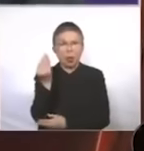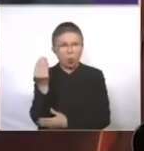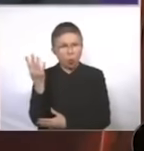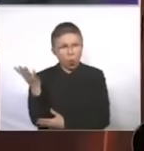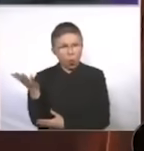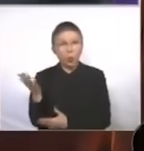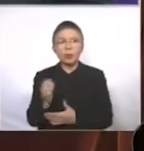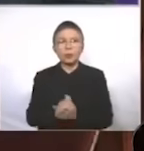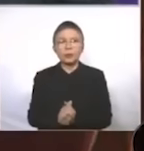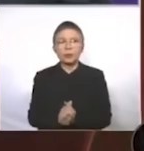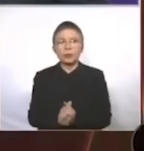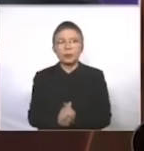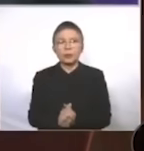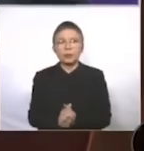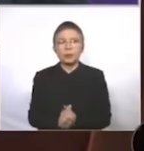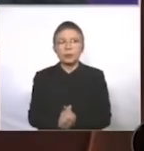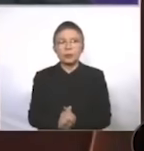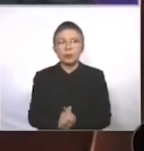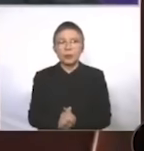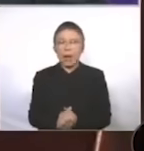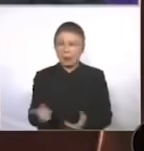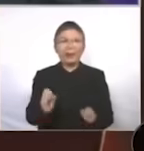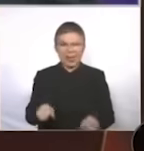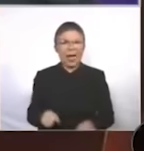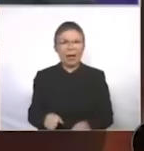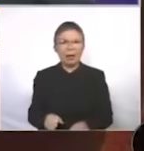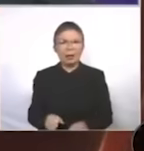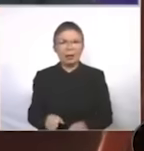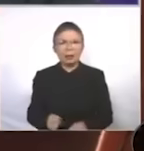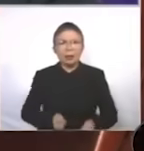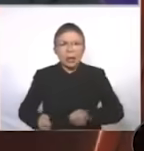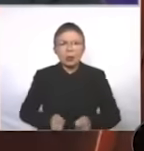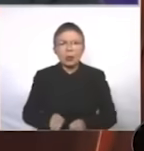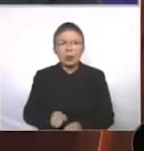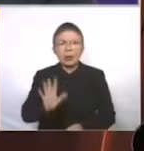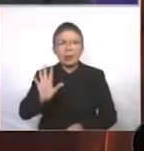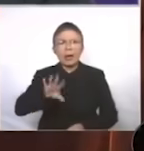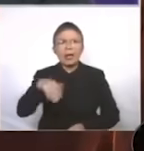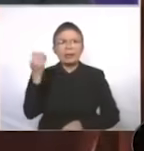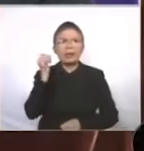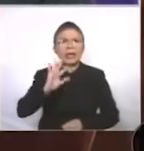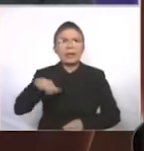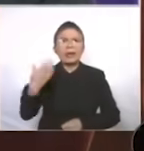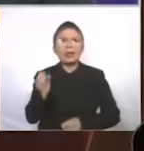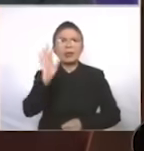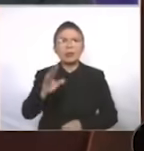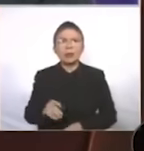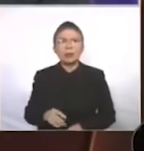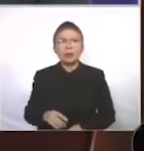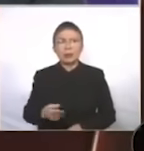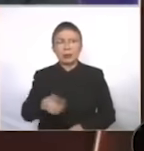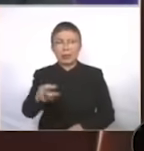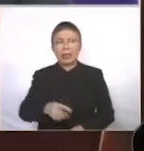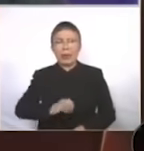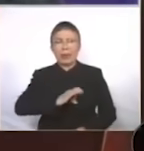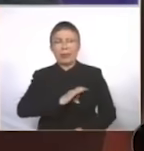biasanya dikasih dulu ee sembakau dikasih apa baru disurvei dan memang diarahkan supaya